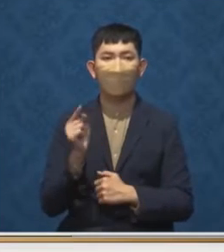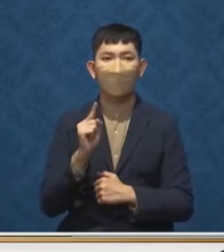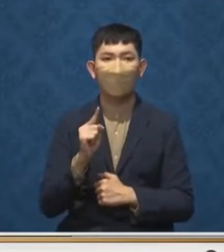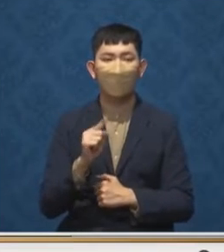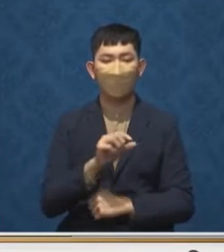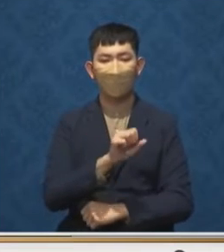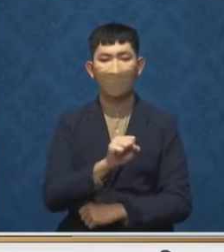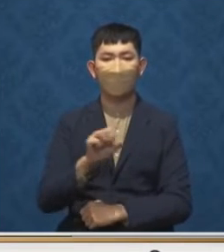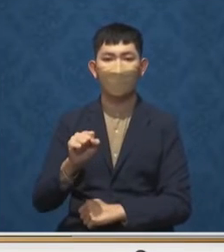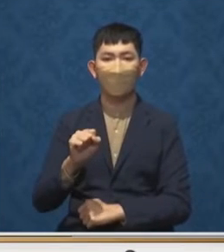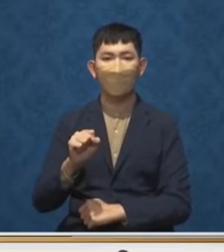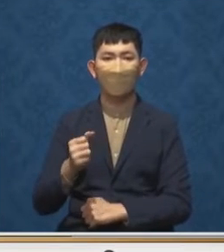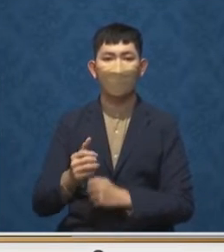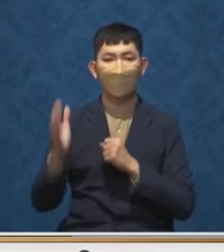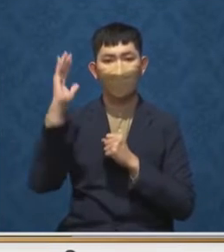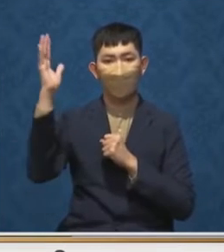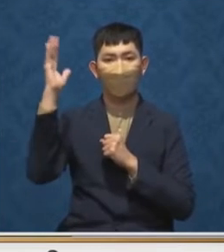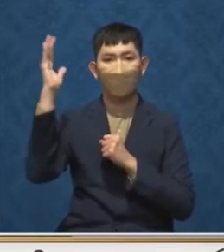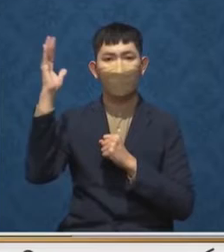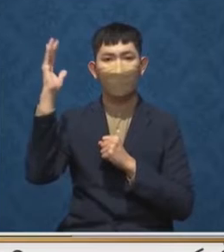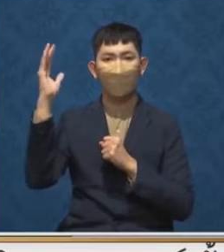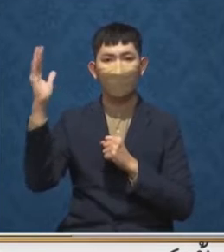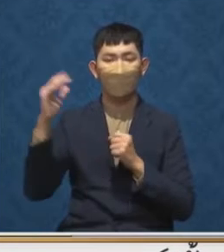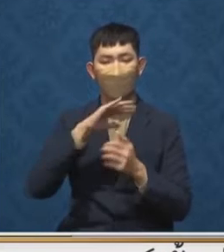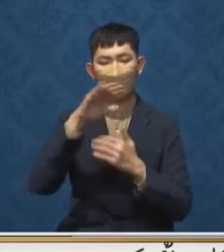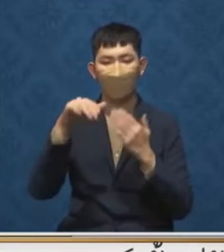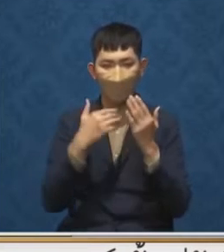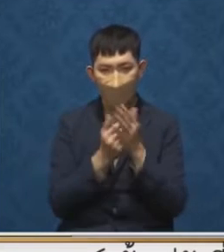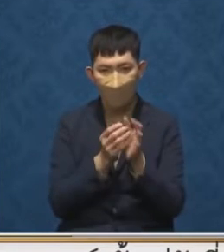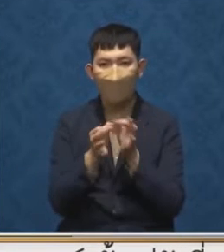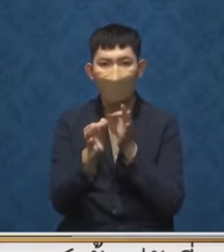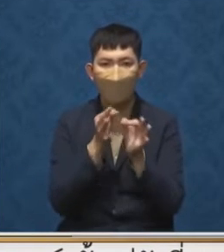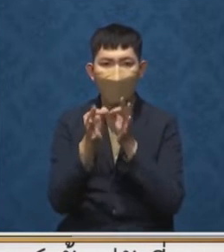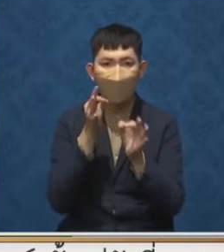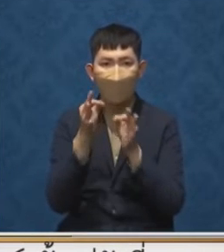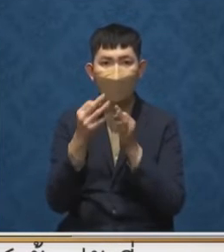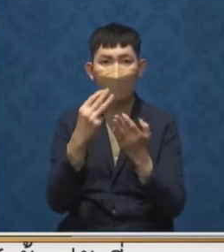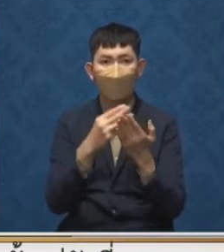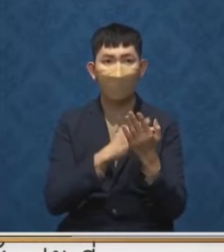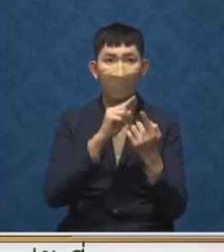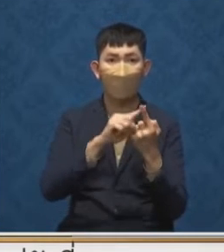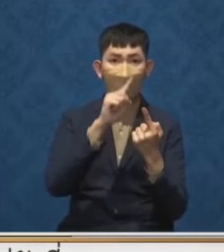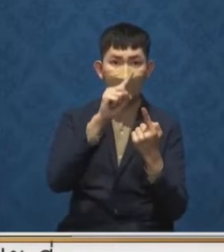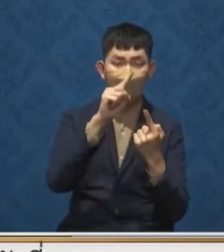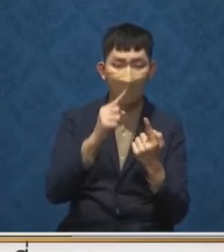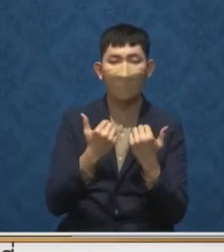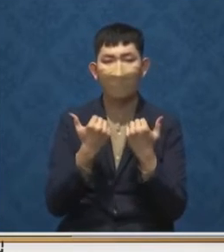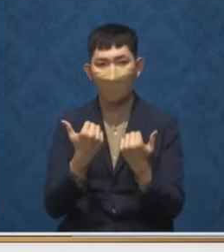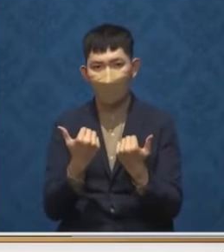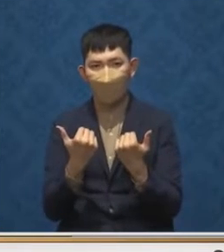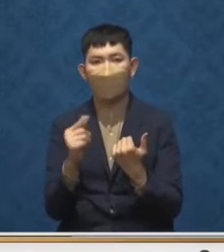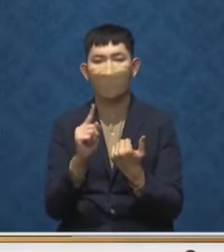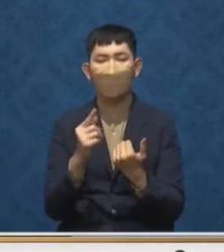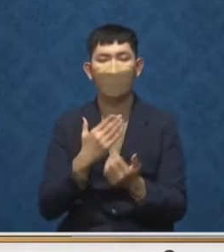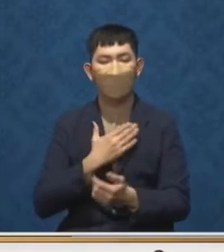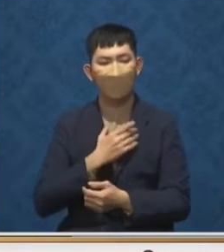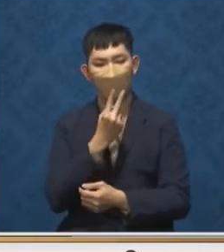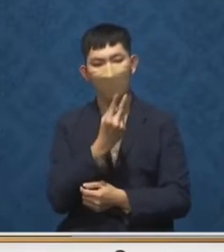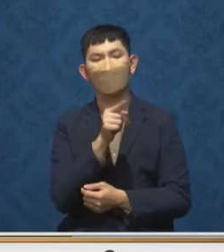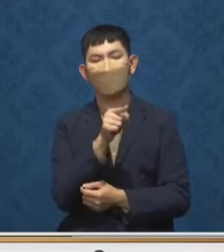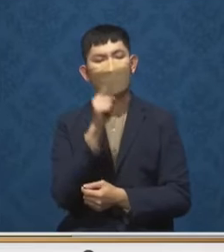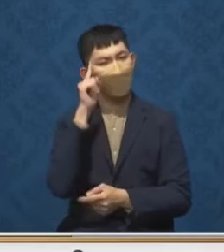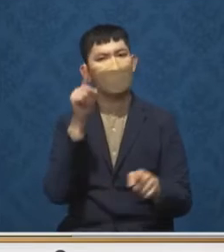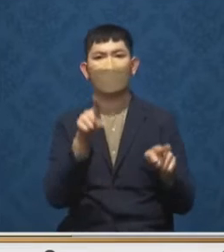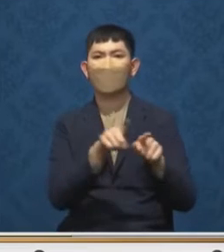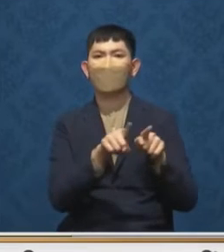มาชิกก็ได้มีโอกาสได้อภิปรายภาพรวมไปแล้วในวาระที่1นะซึ่งกับผมเองนั้นน่ะก็ได้เห็นด้วย